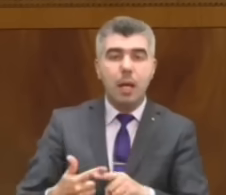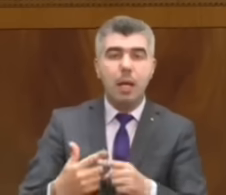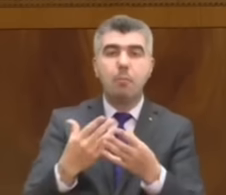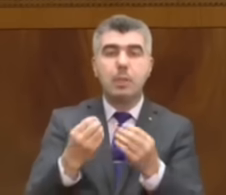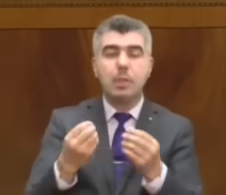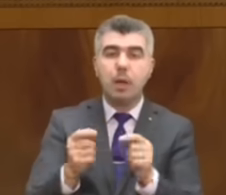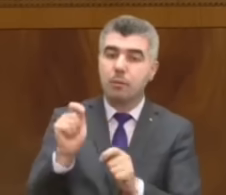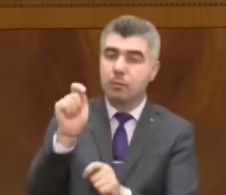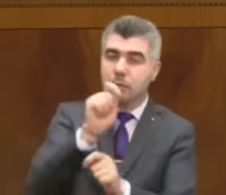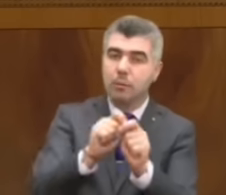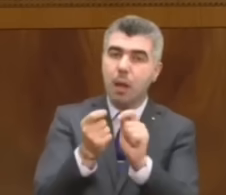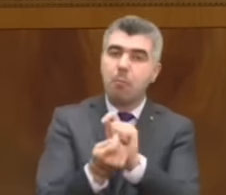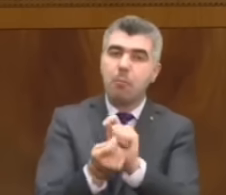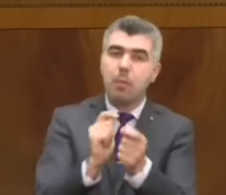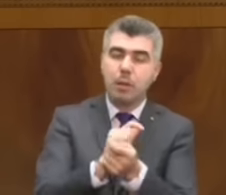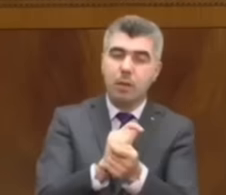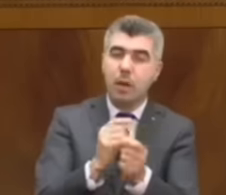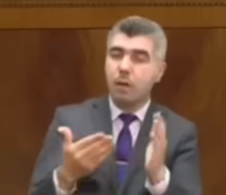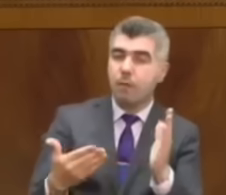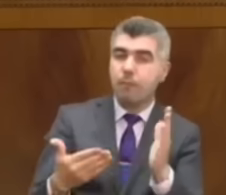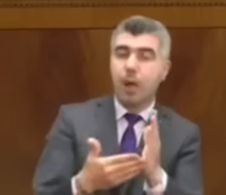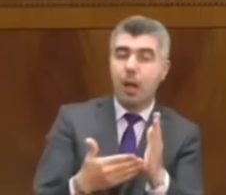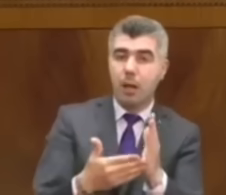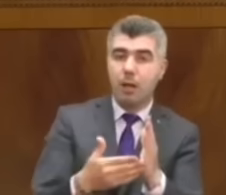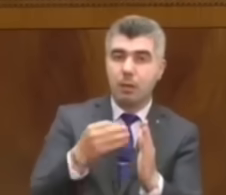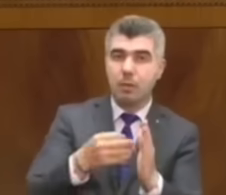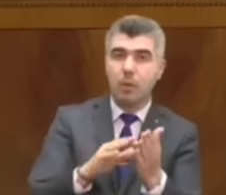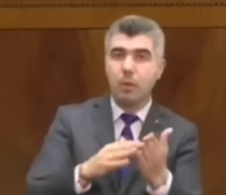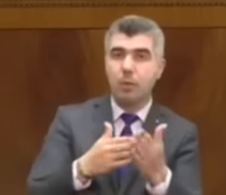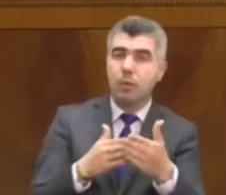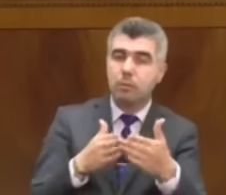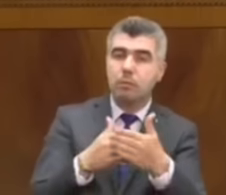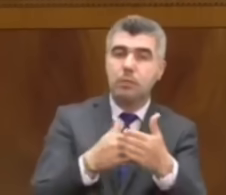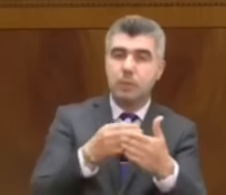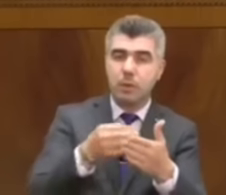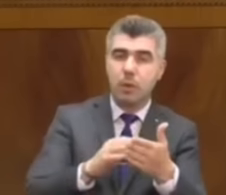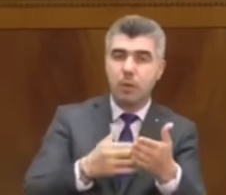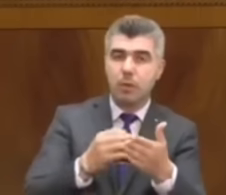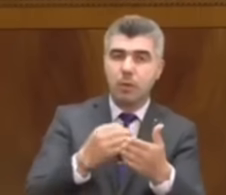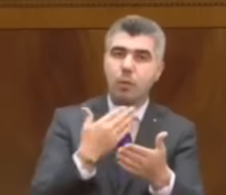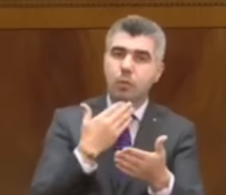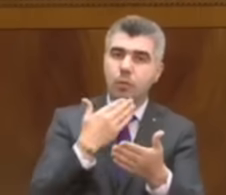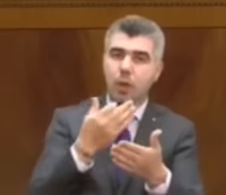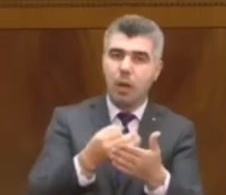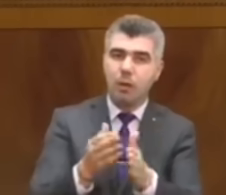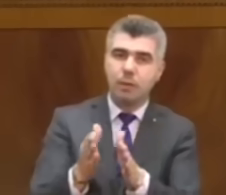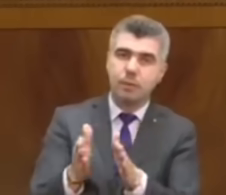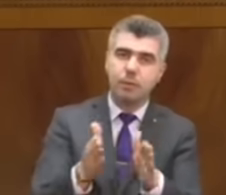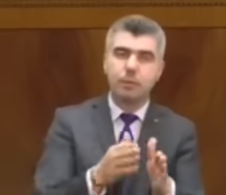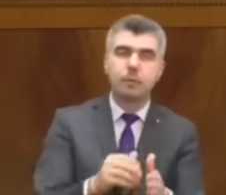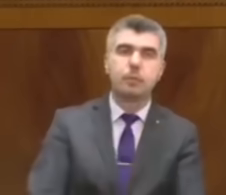هيكلتها. في الختام يجب ازاله الاكراهات التي تعيق الاستثمار العراقي. شكرا سيد النائب. الكلمه